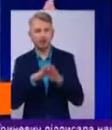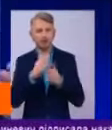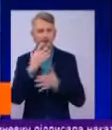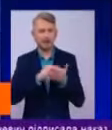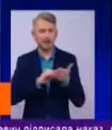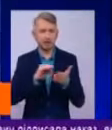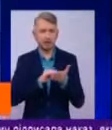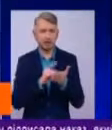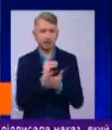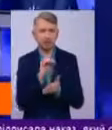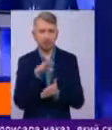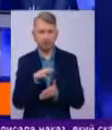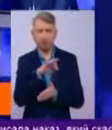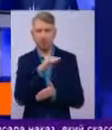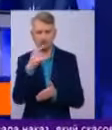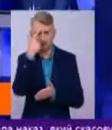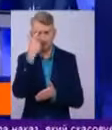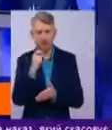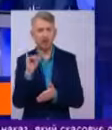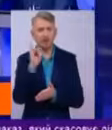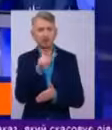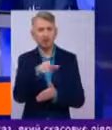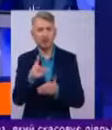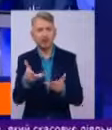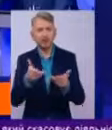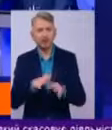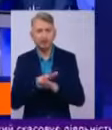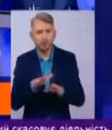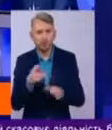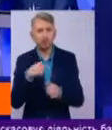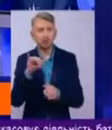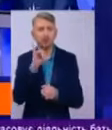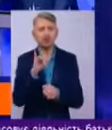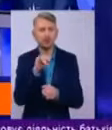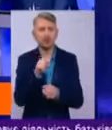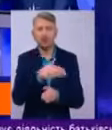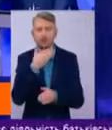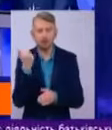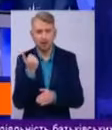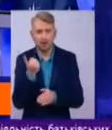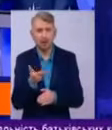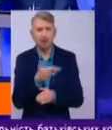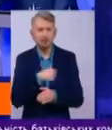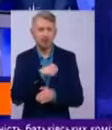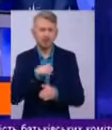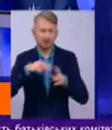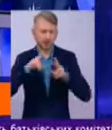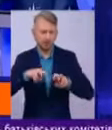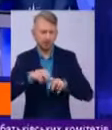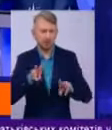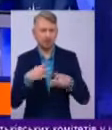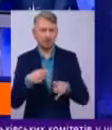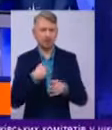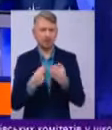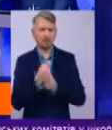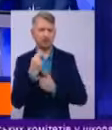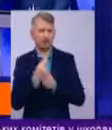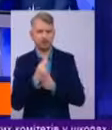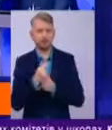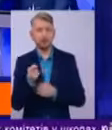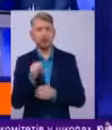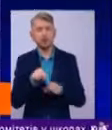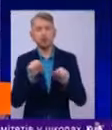офіційно в своїх інтерв'ю заявили, що істориків вони не запрошували, тому що історики там не були. Ми самі в цьому розбираємося, не треба нас вчити. От, і